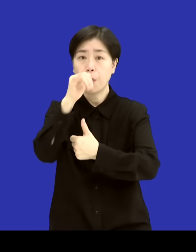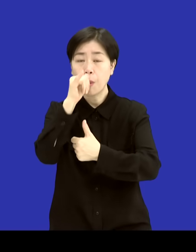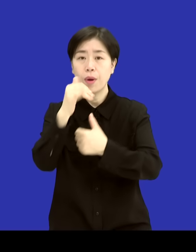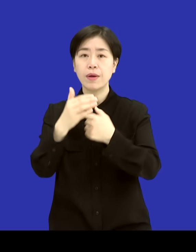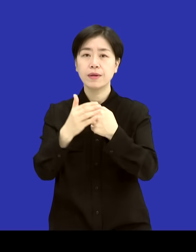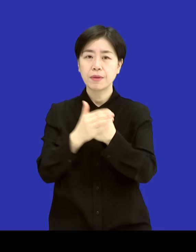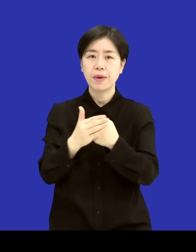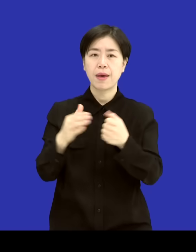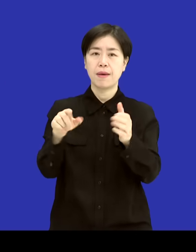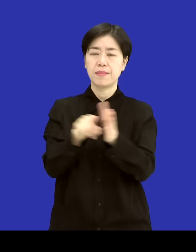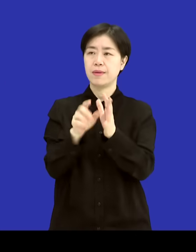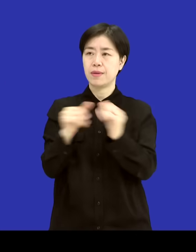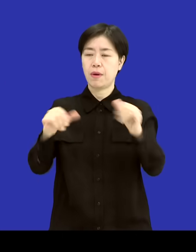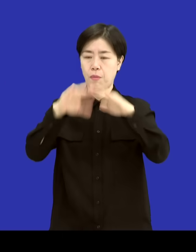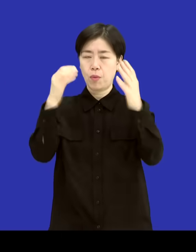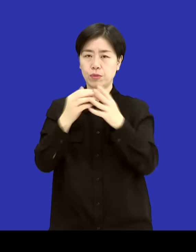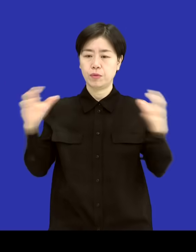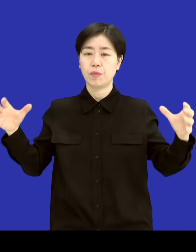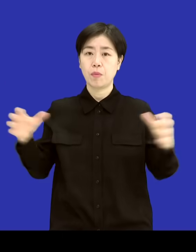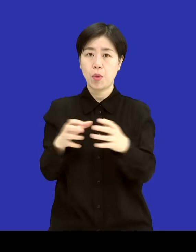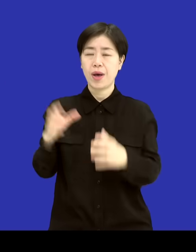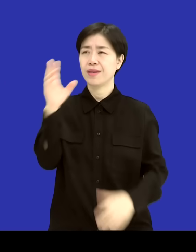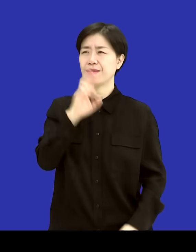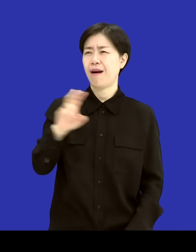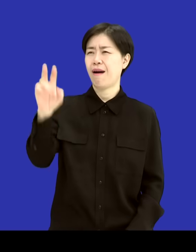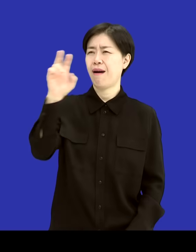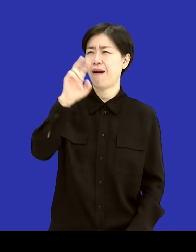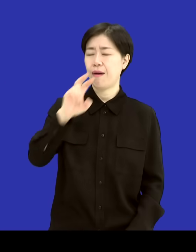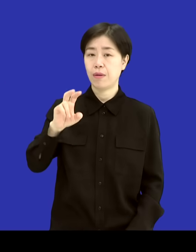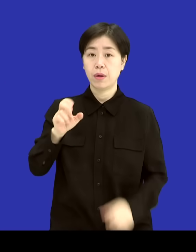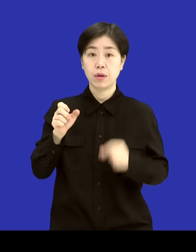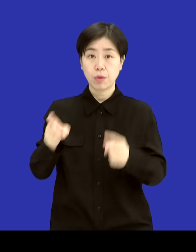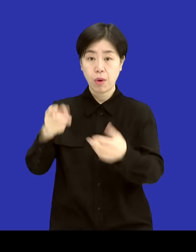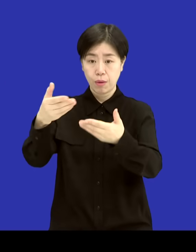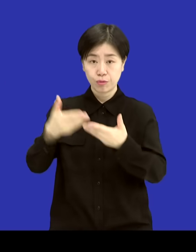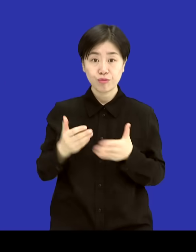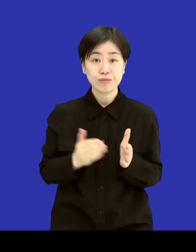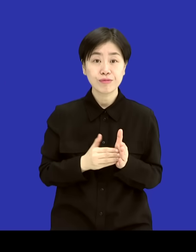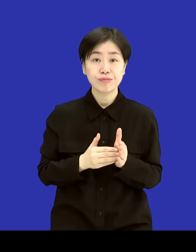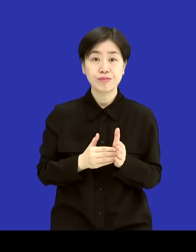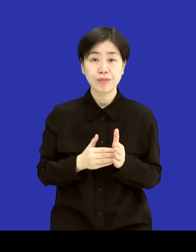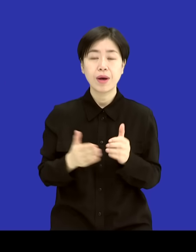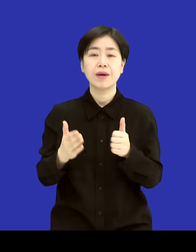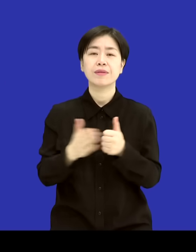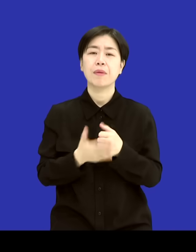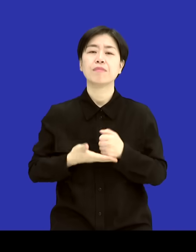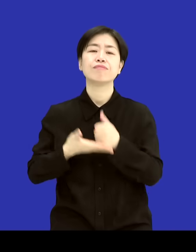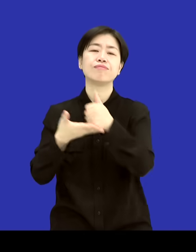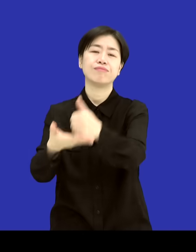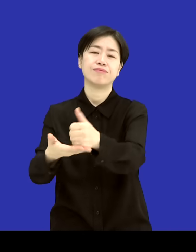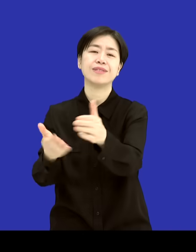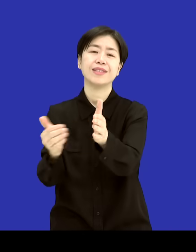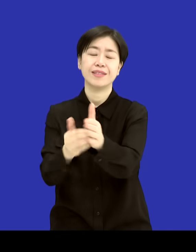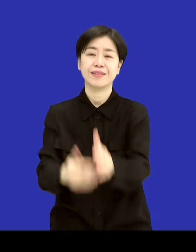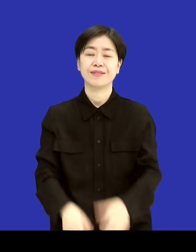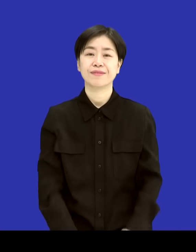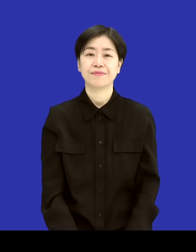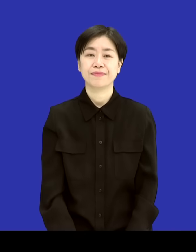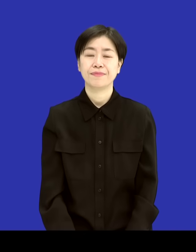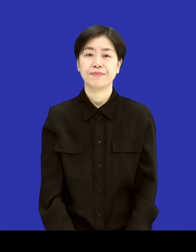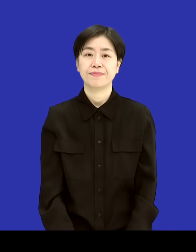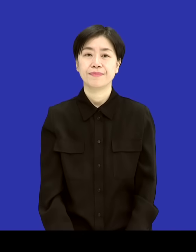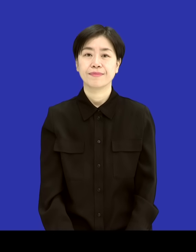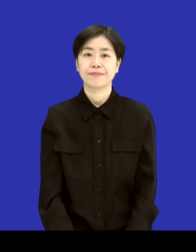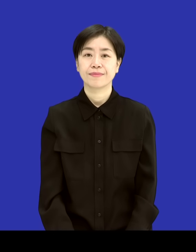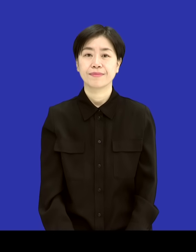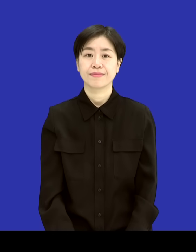같이 합창을 하는 그런 프로그램인데 네. 거기에 초청받아서 저희 이제 중창단이 로마에 가게 됩니다. 그래서 가서